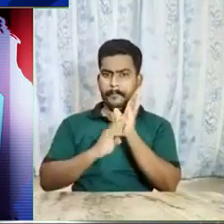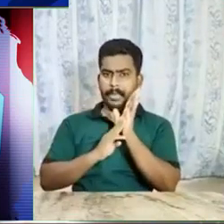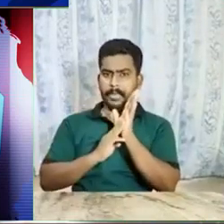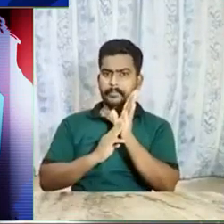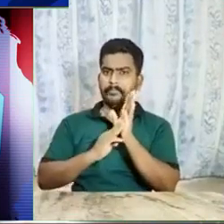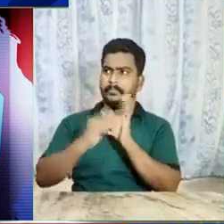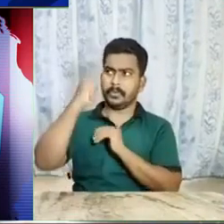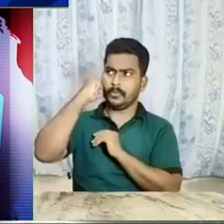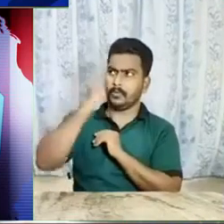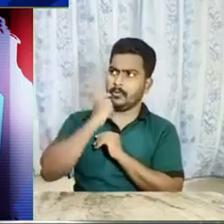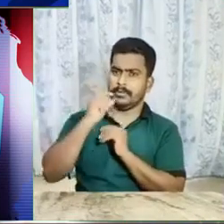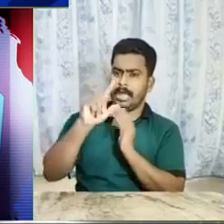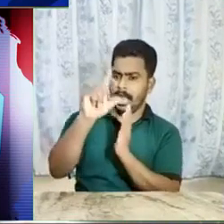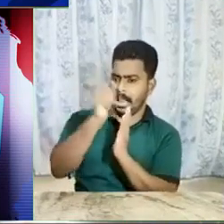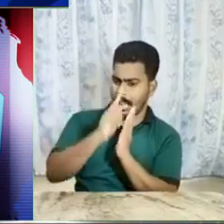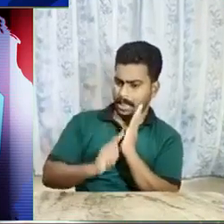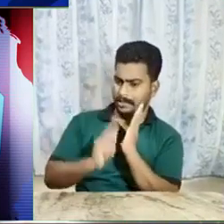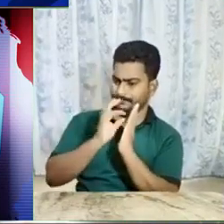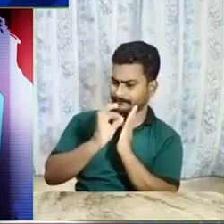അതിൽ 1-2 പേർക്ക്